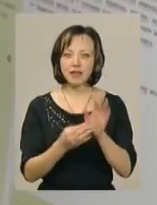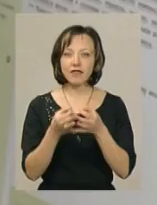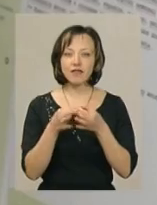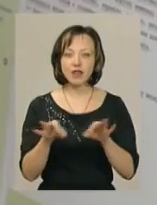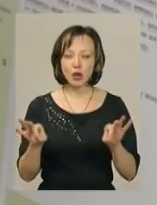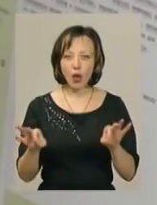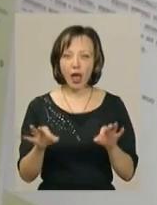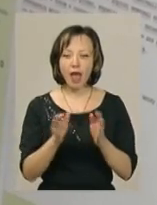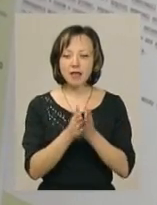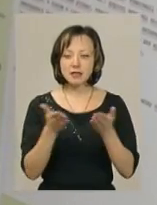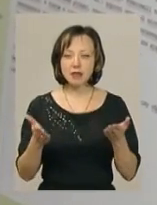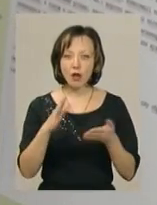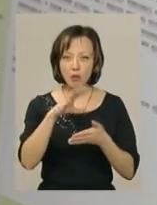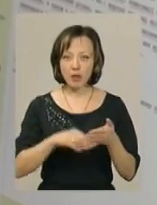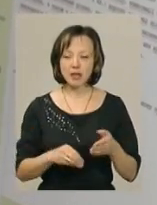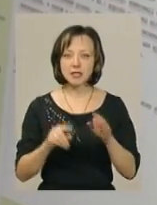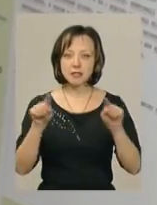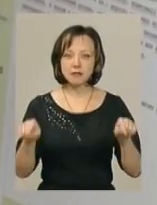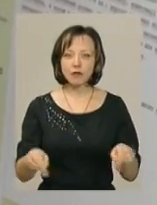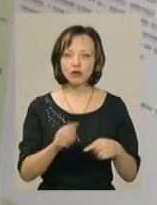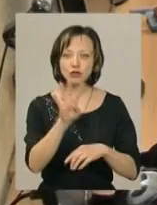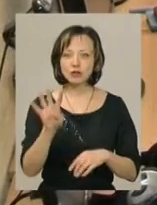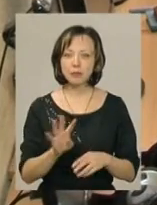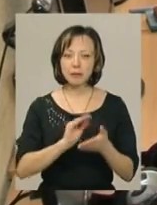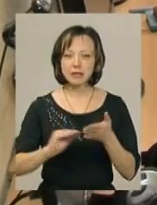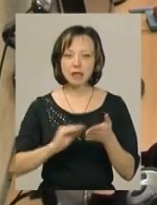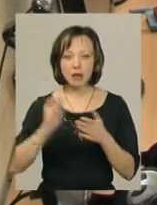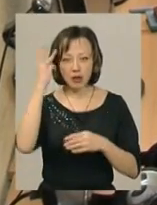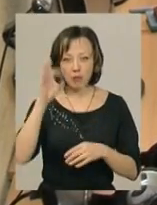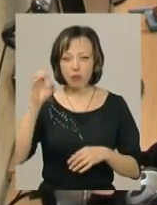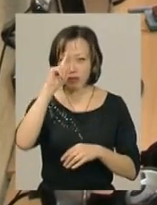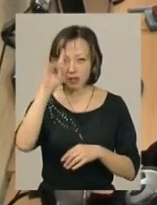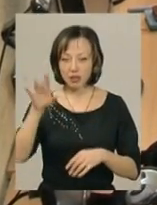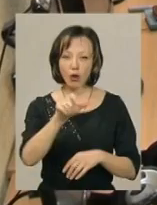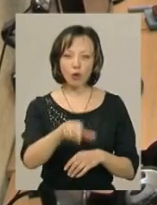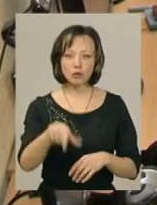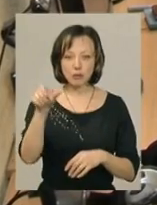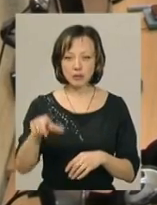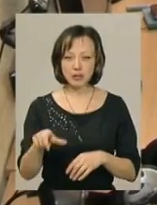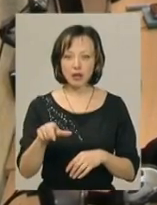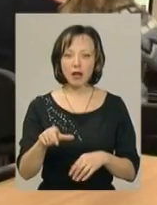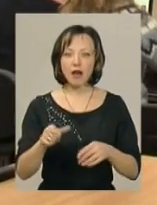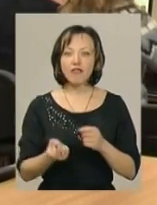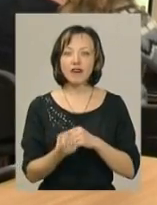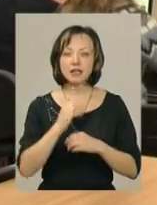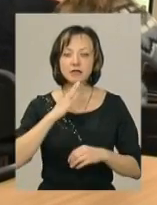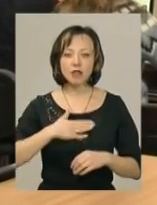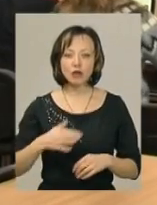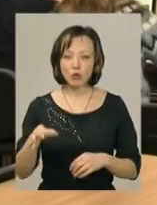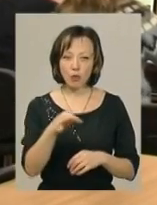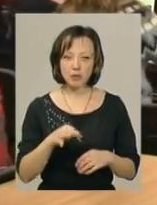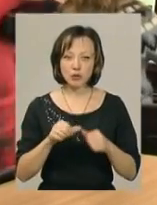обласній науковій бібліотеці впродовж 4 годин. Писали хмельничани про видатних особистостей вихідців з нашої області.